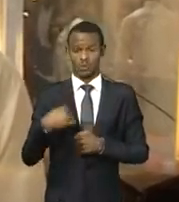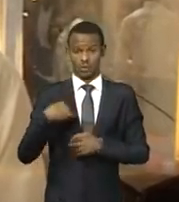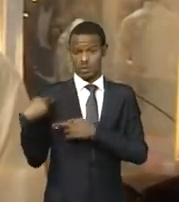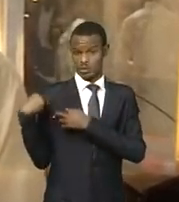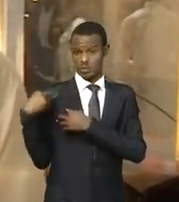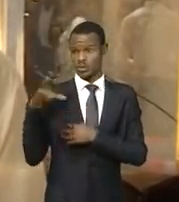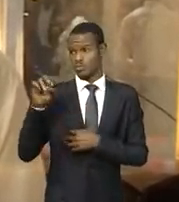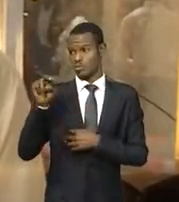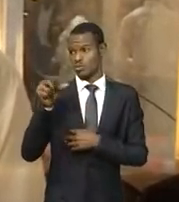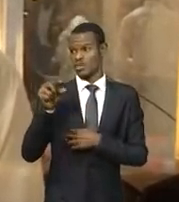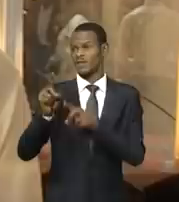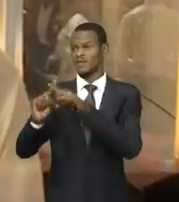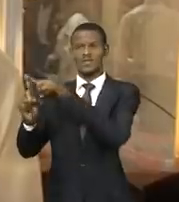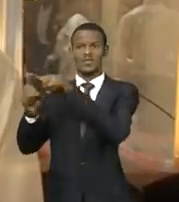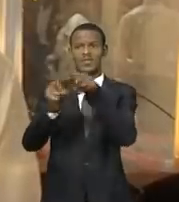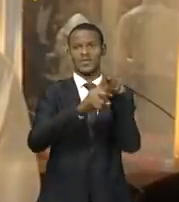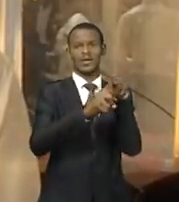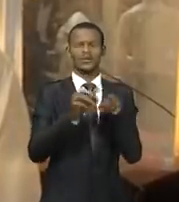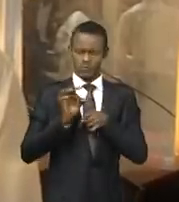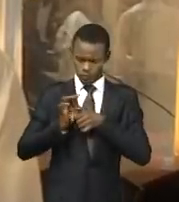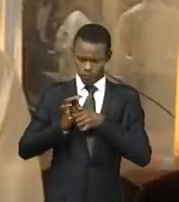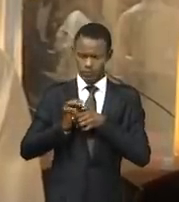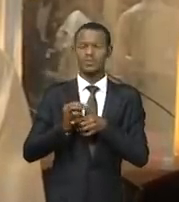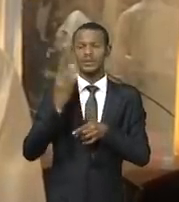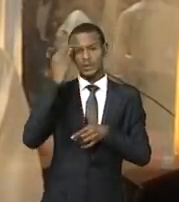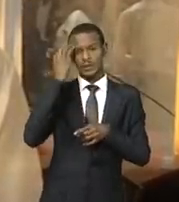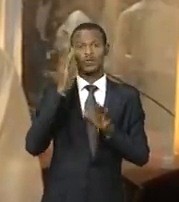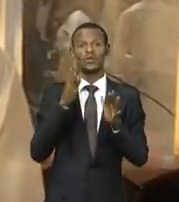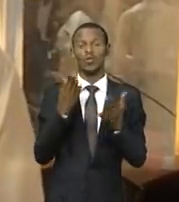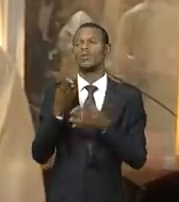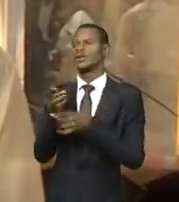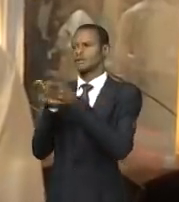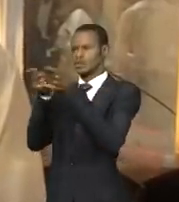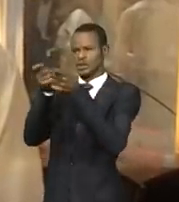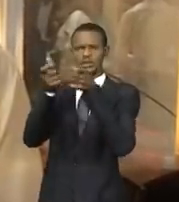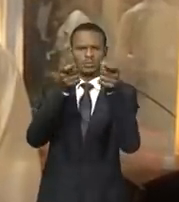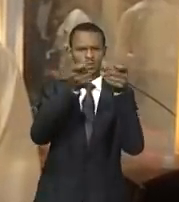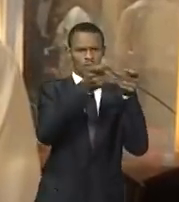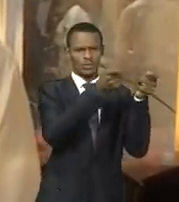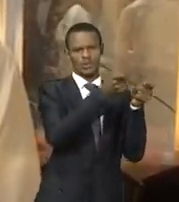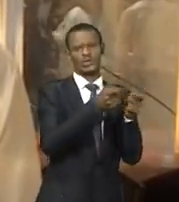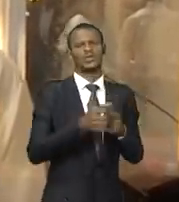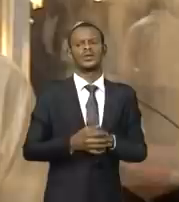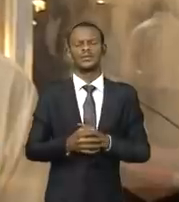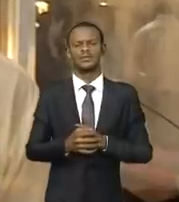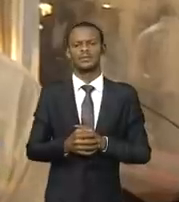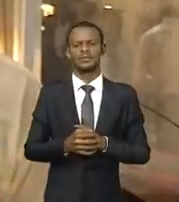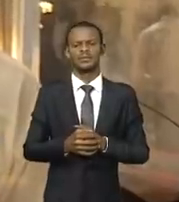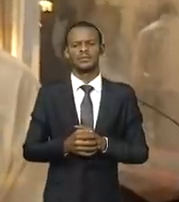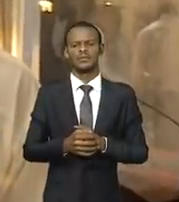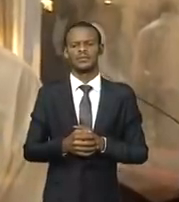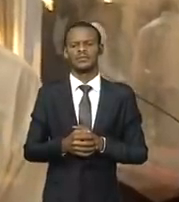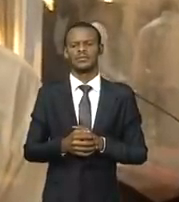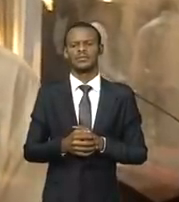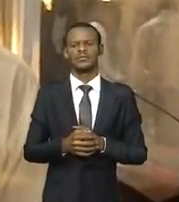ici dans l'ADLD, Maman Denise Nyakeru Tshisekedi, parce que vous savez que c'est une œuvre qui